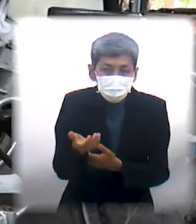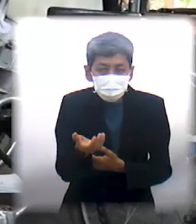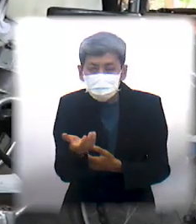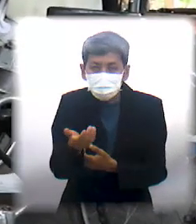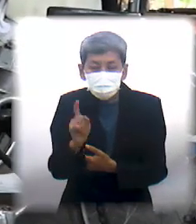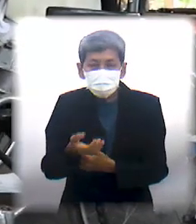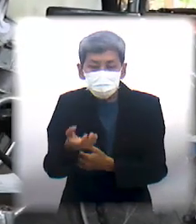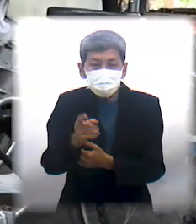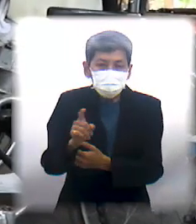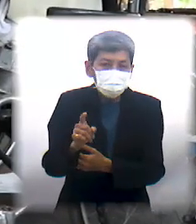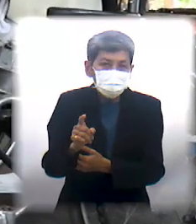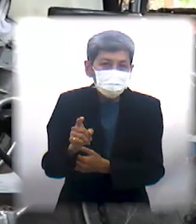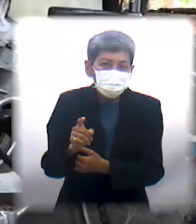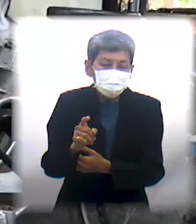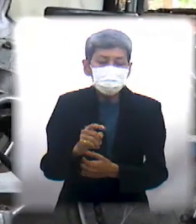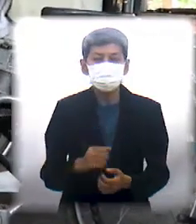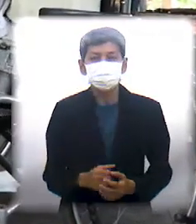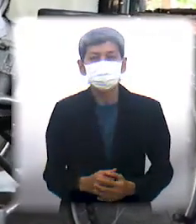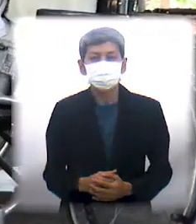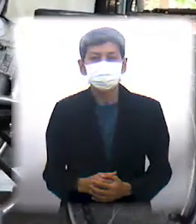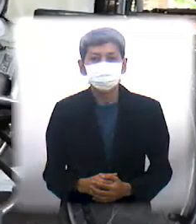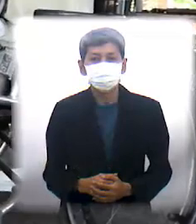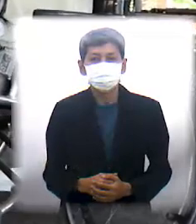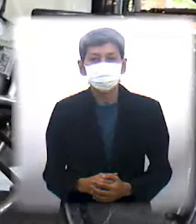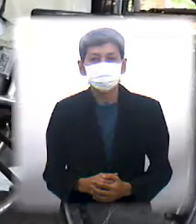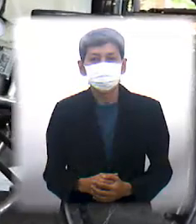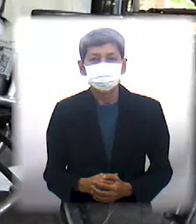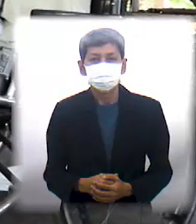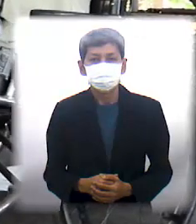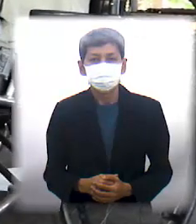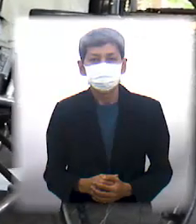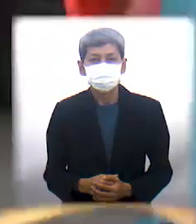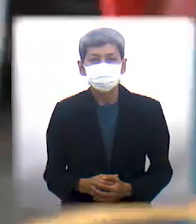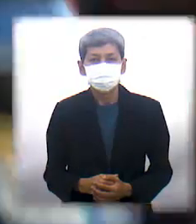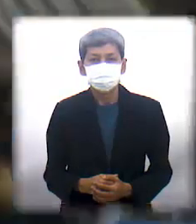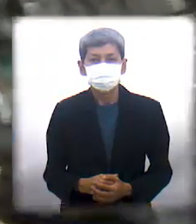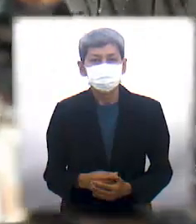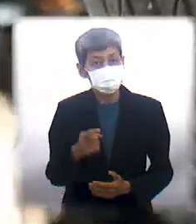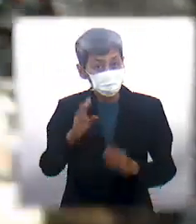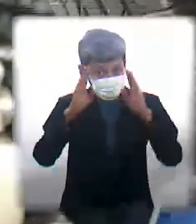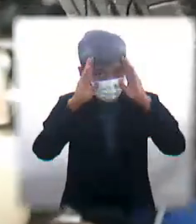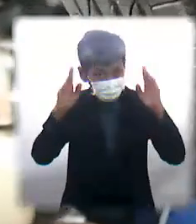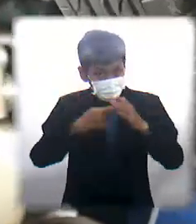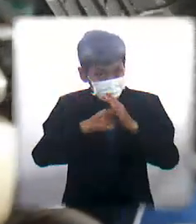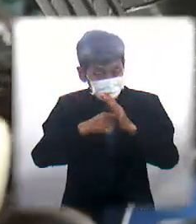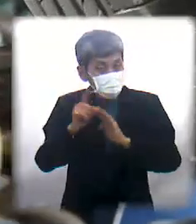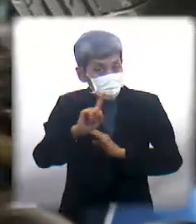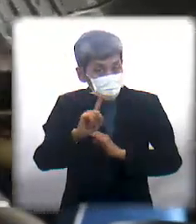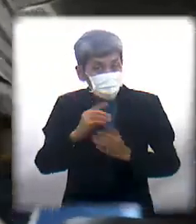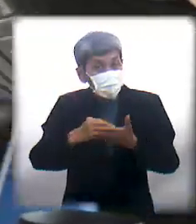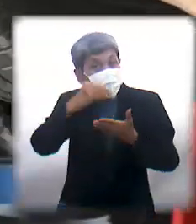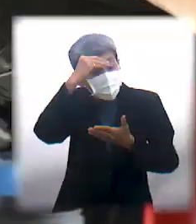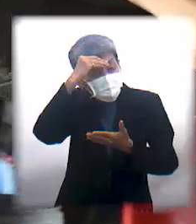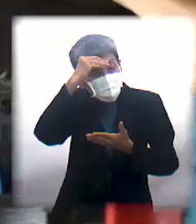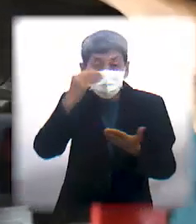พี่พี่มีความรู้ด้านการซ่อมรถจากไหนครับ